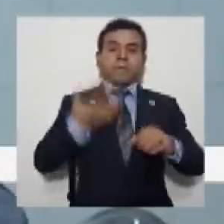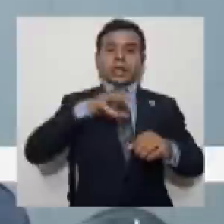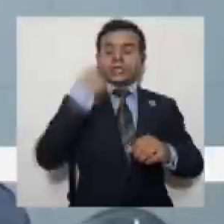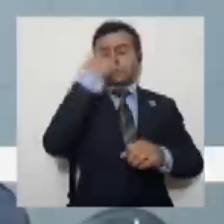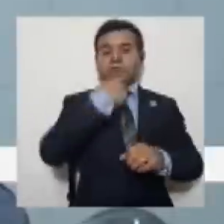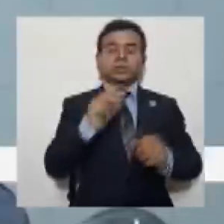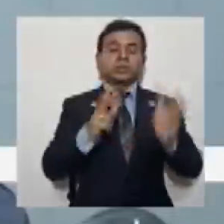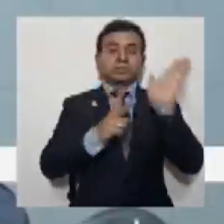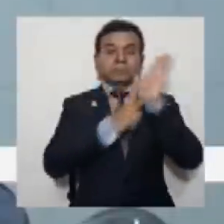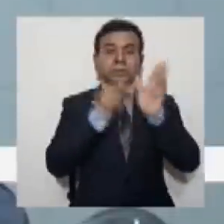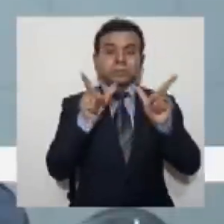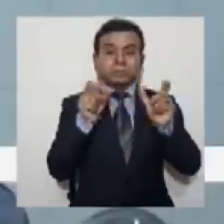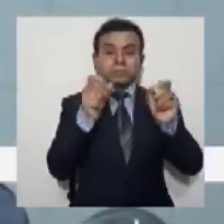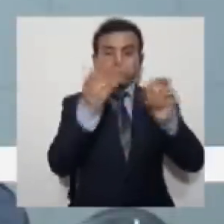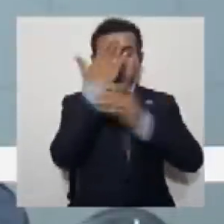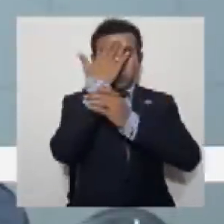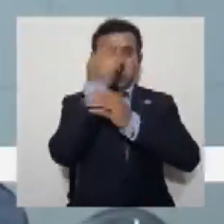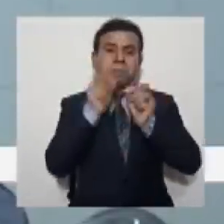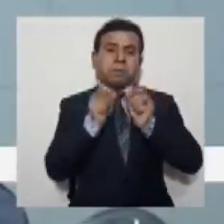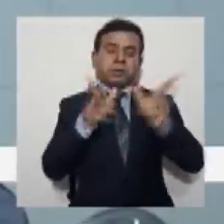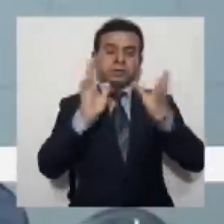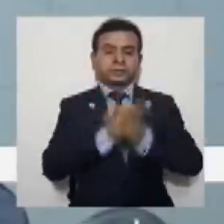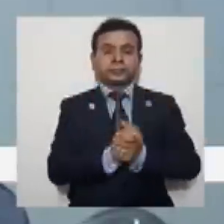তুলে ধরতে চাই। গত